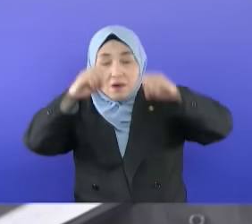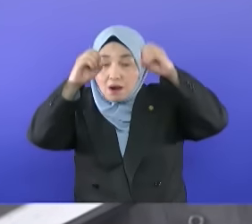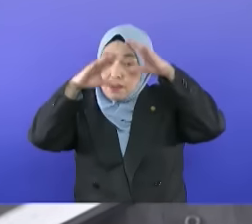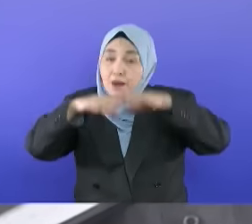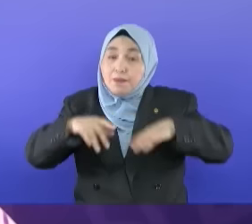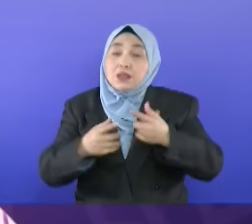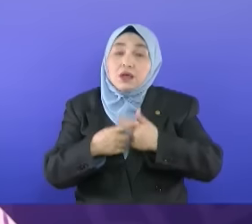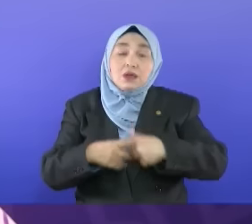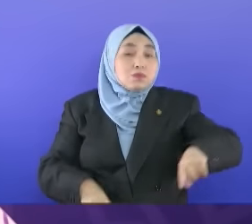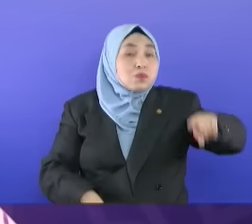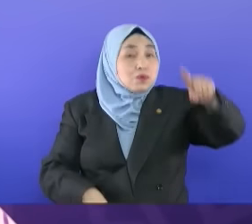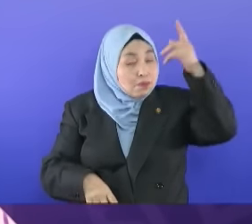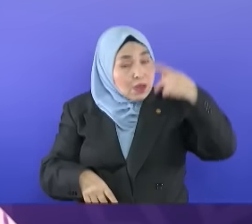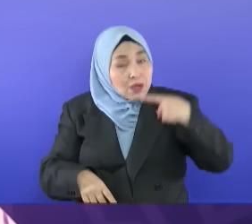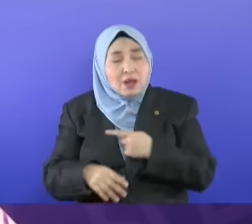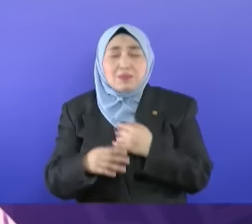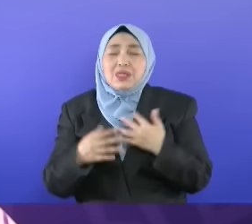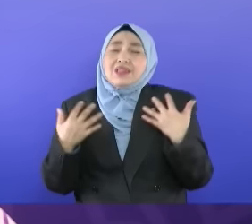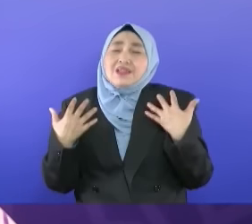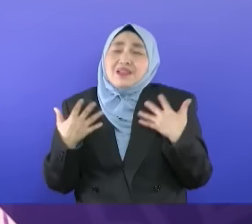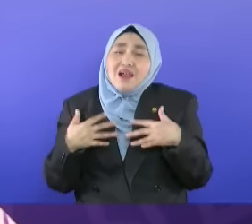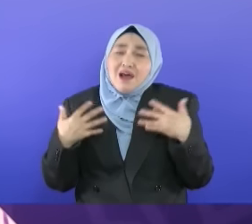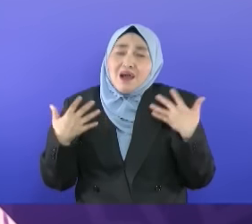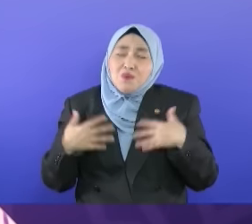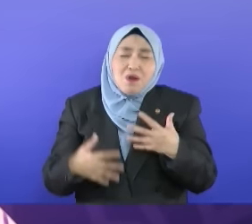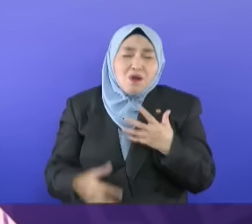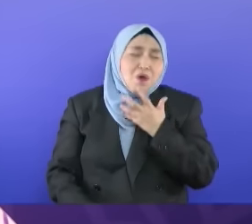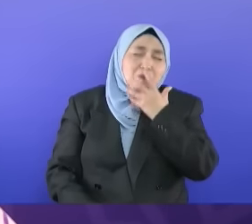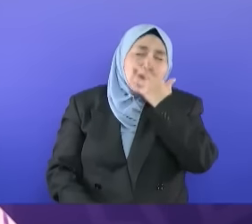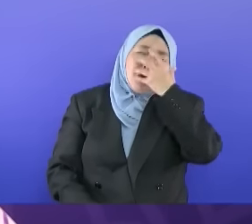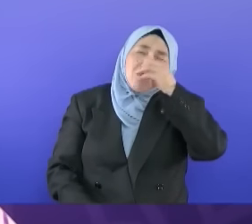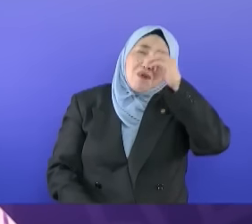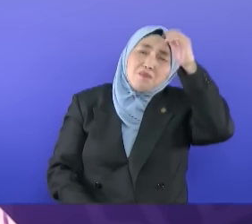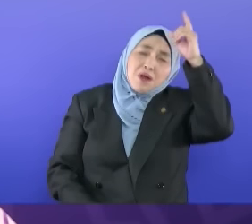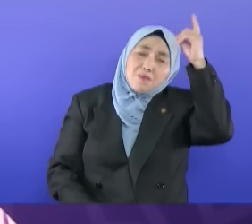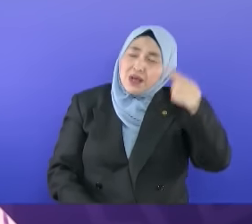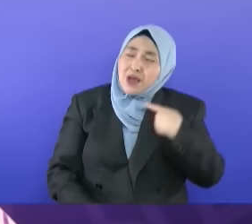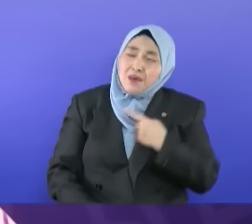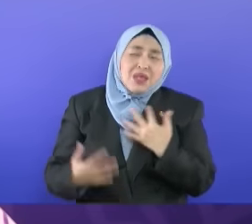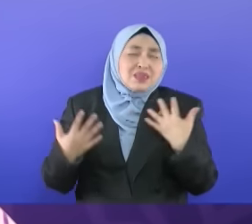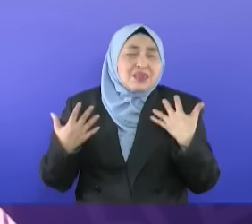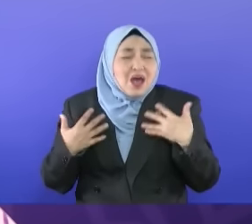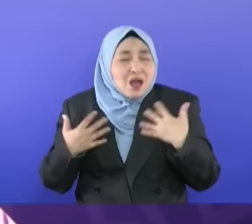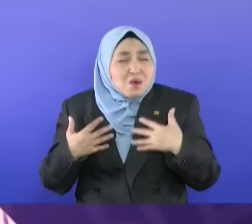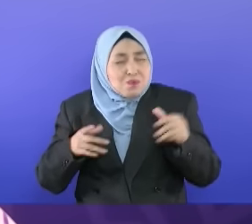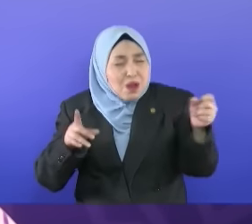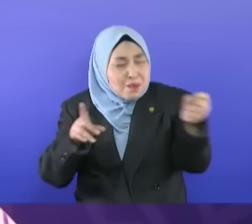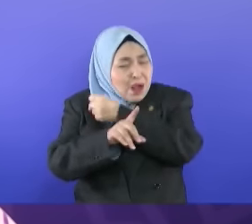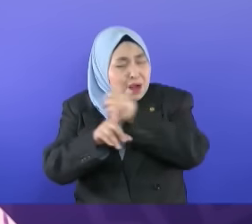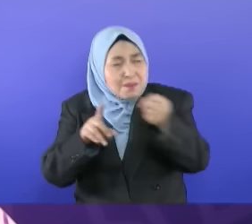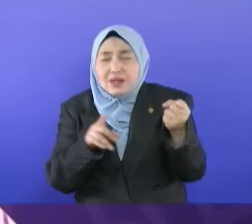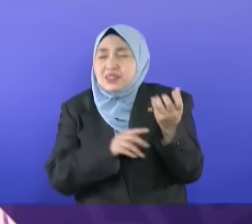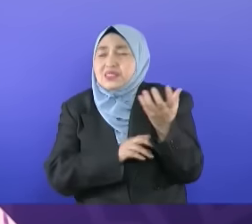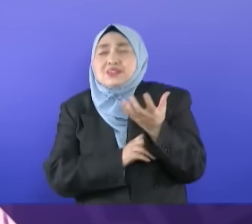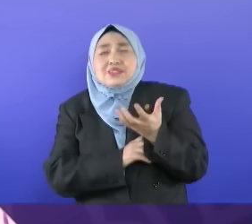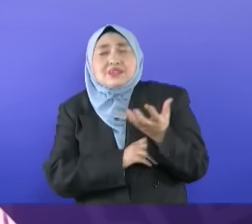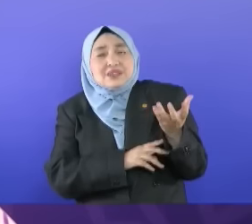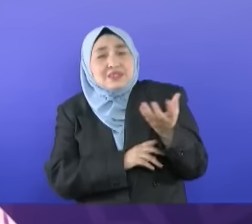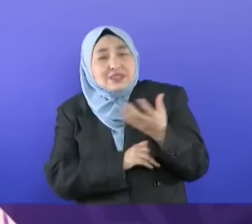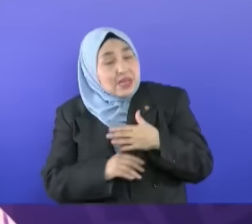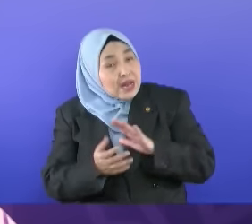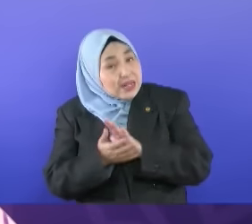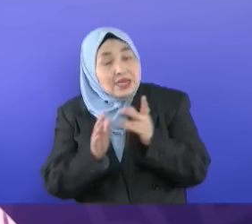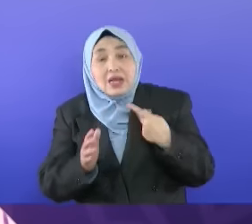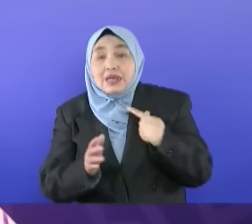denganmu Ya Allah Dan kami nama takutkan akan kemurkaanmu Ya Allah yang kita lakukan pada azabmu yang sangat pedih ya Allah ya Allah Tuhan kami